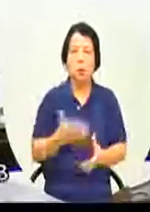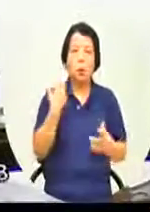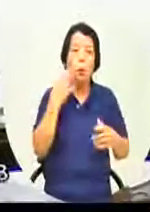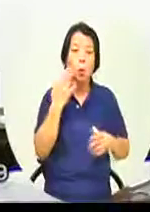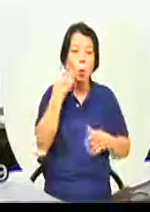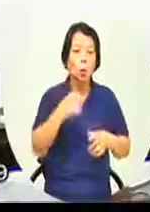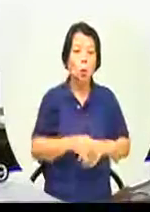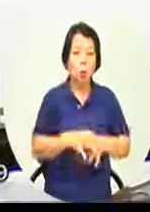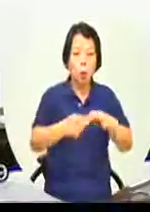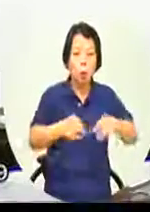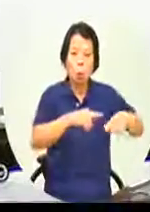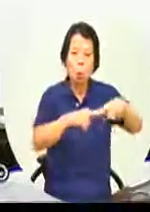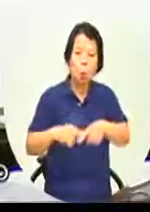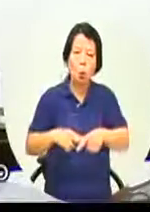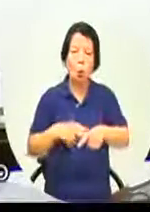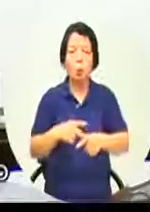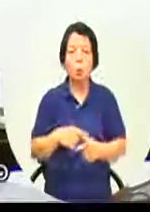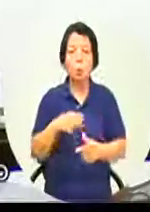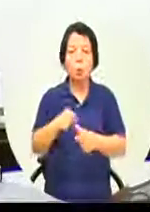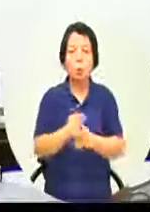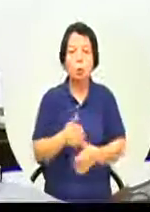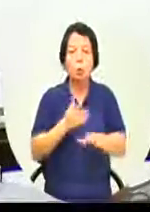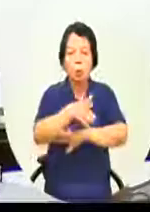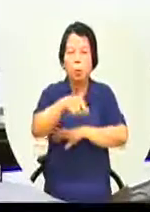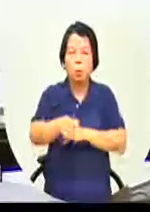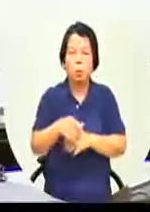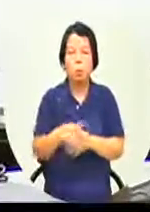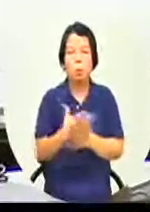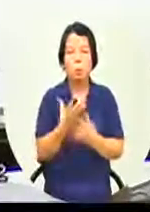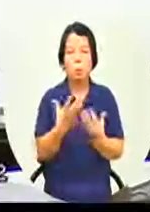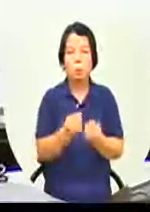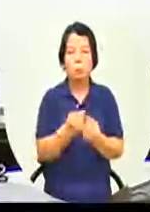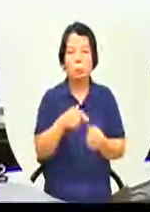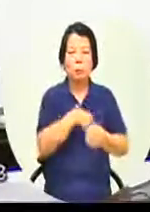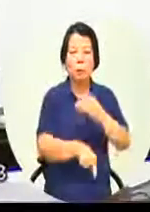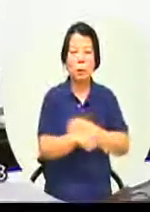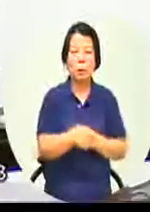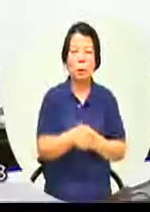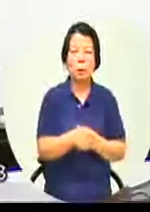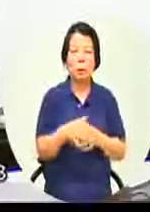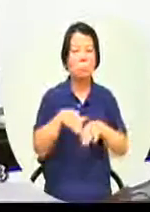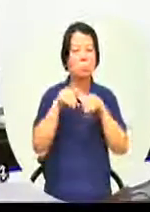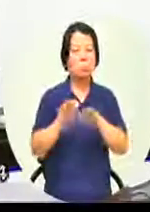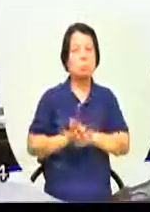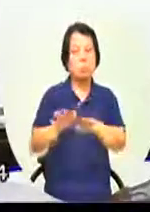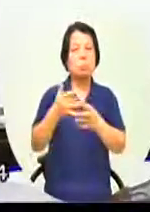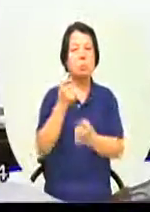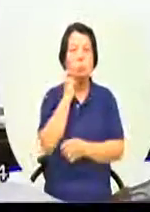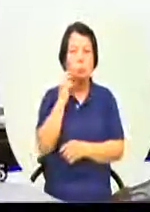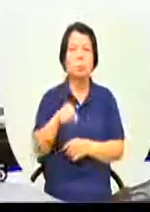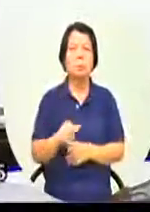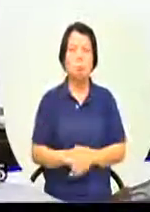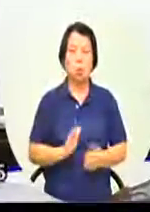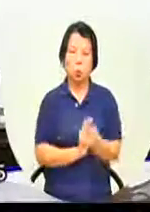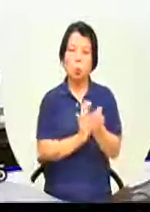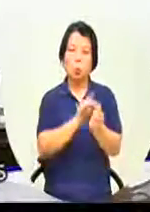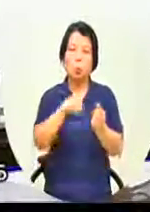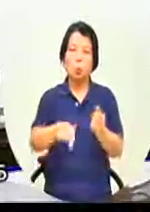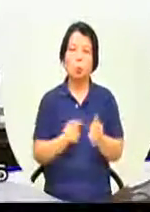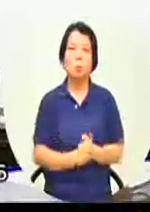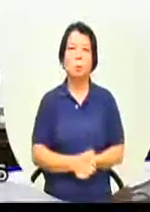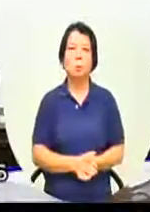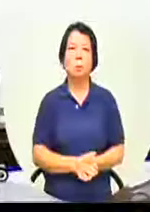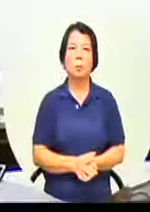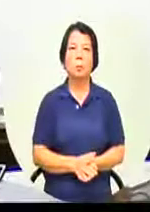销，你实质工作没有做多少，是杀鸡取卵。所以我只是要勉励你了。那我在这里也要跟您讲